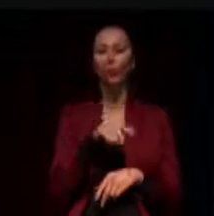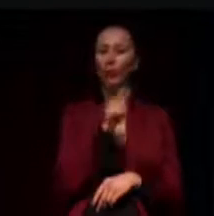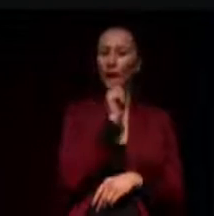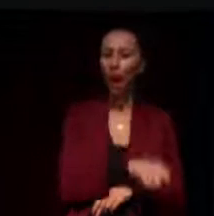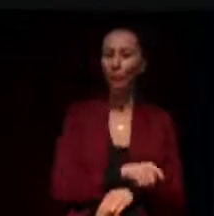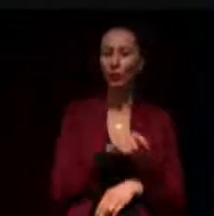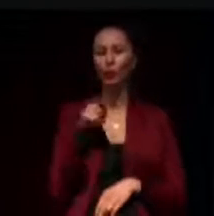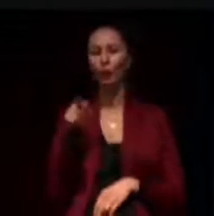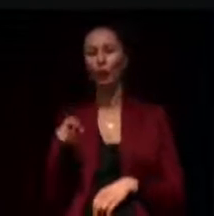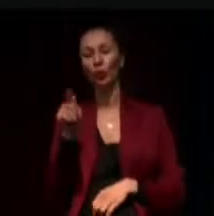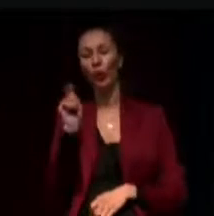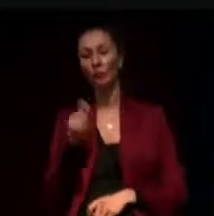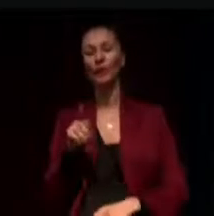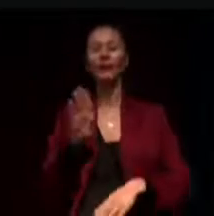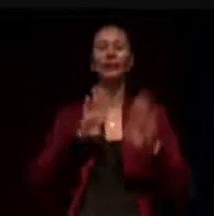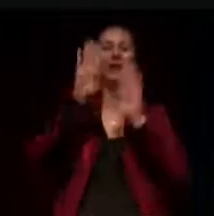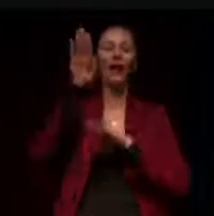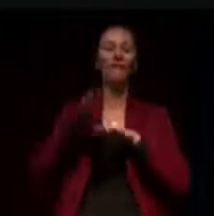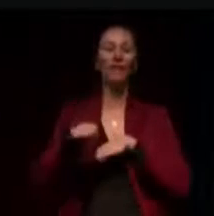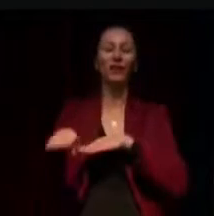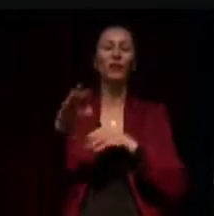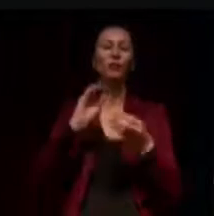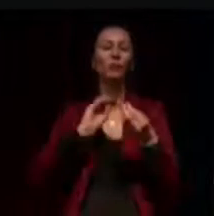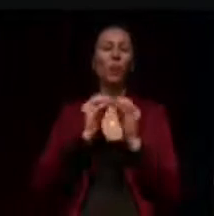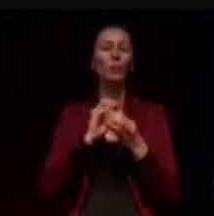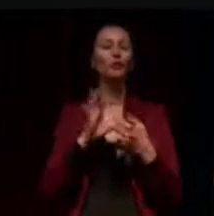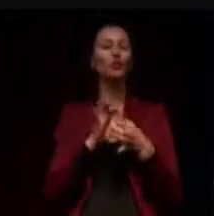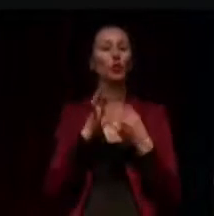ya da işte şurada trafik sorununu çözdük